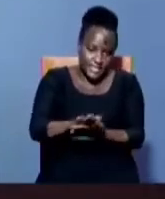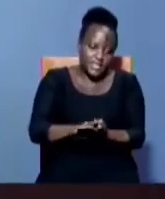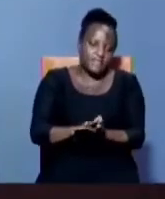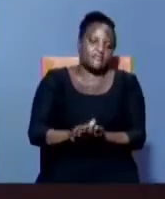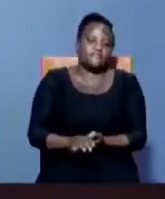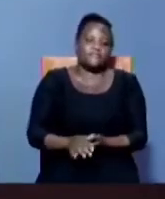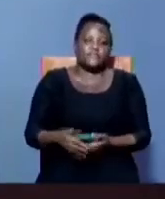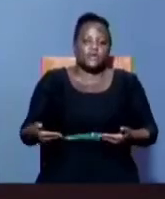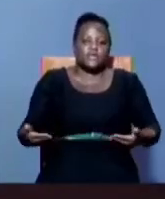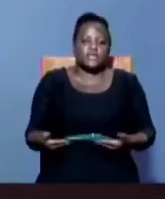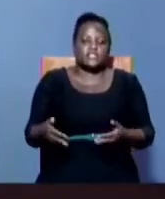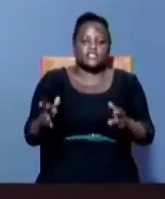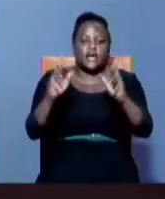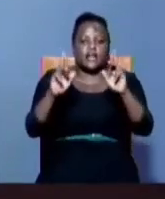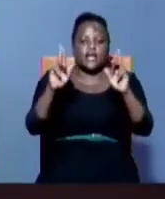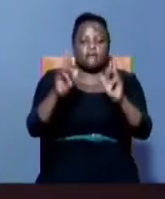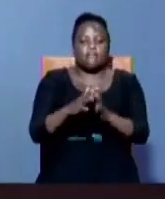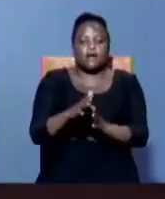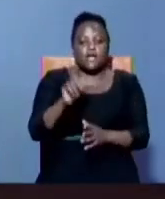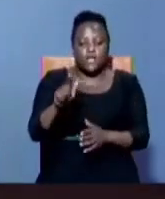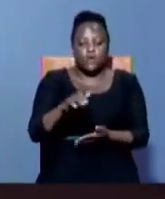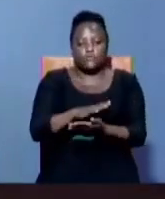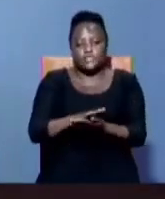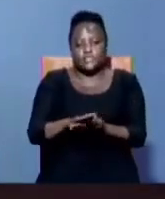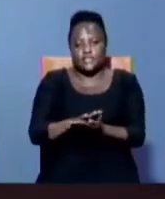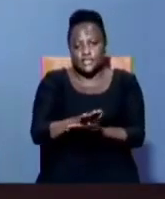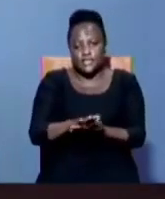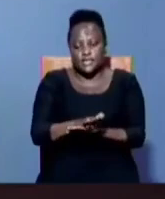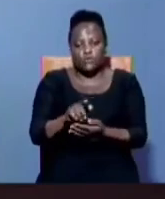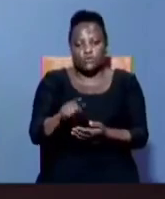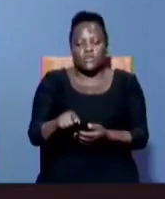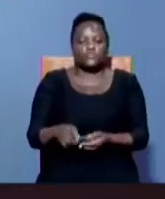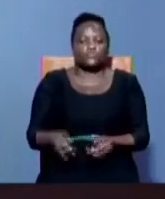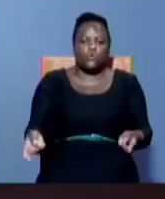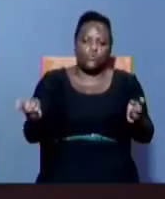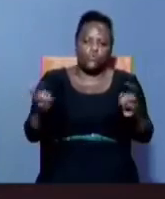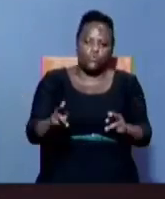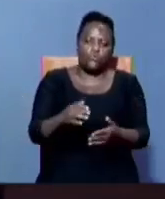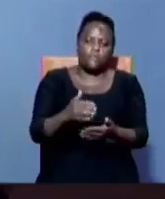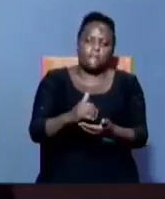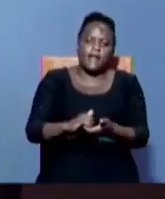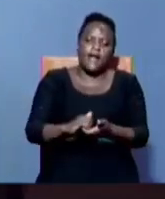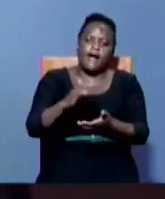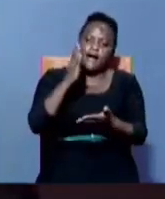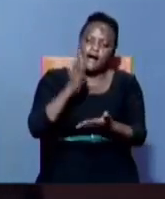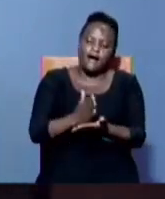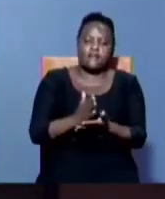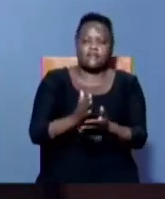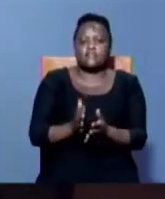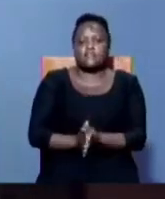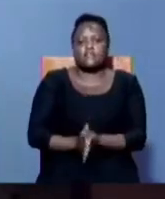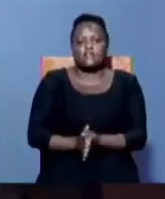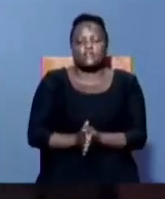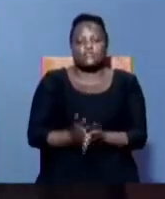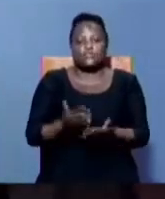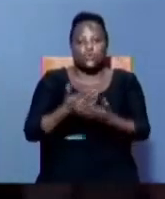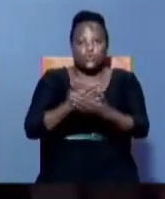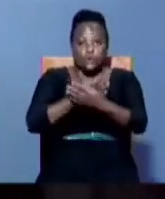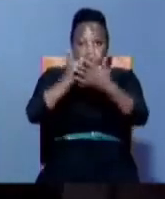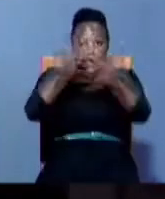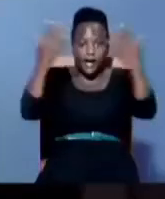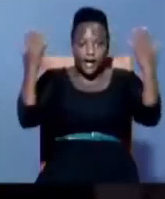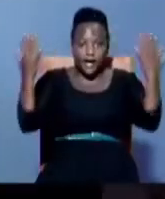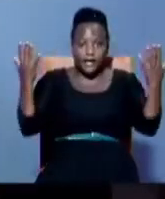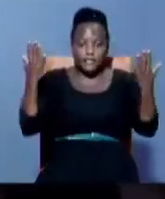na haki. Na sikiliza vizuri, ile sanduku la agano ndilo linaloangaza hukumu, na ndio linaloangaza haki ya